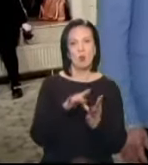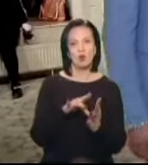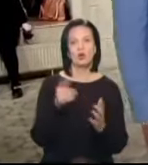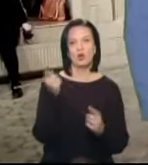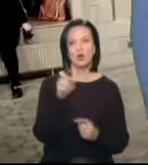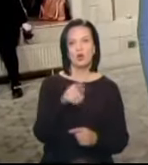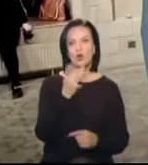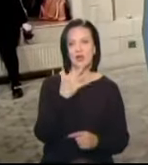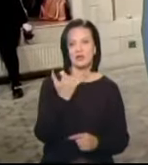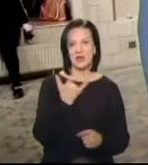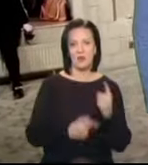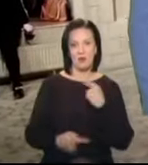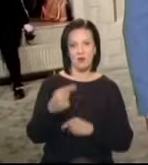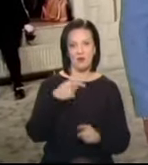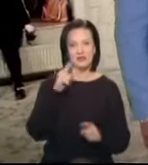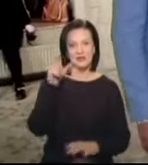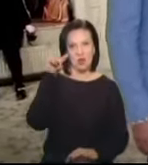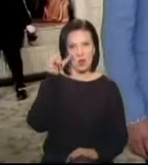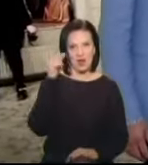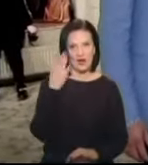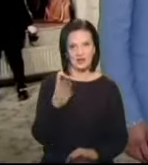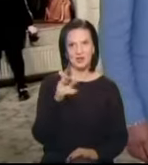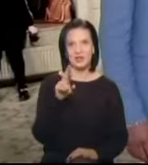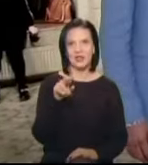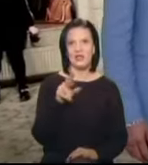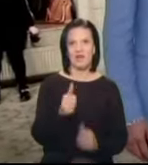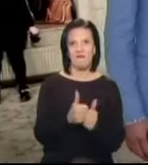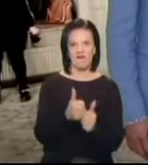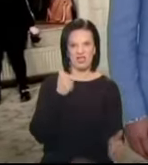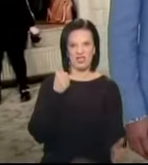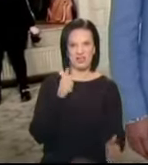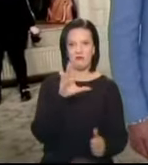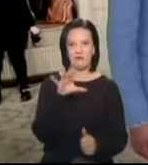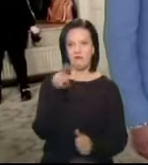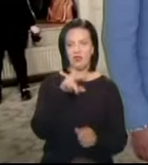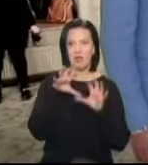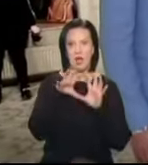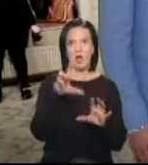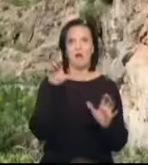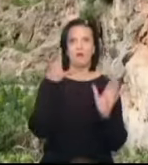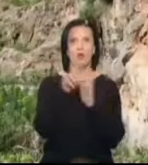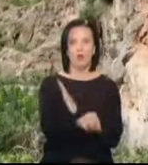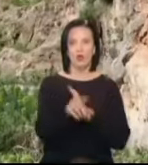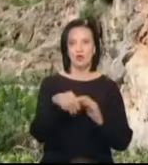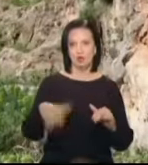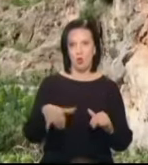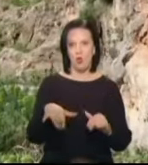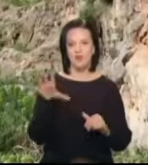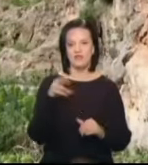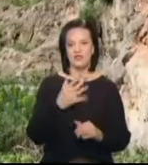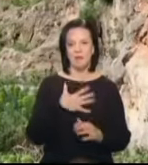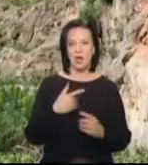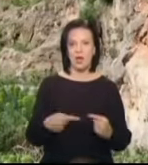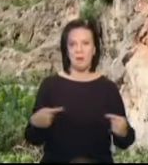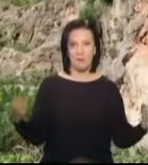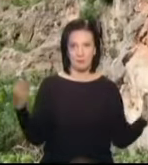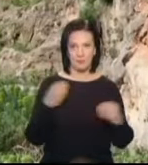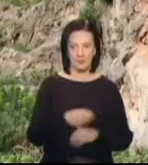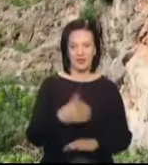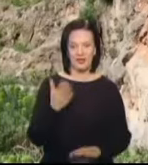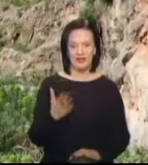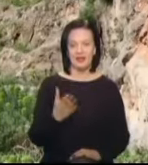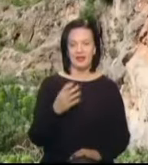я повертався з Туреччини і я відстав від автобуса, автобус поїхав разом з сумкою і всіма моїми пожитками, ну